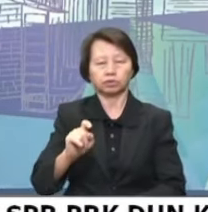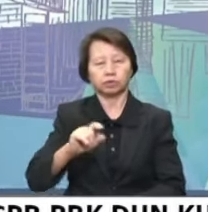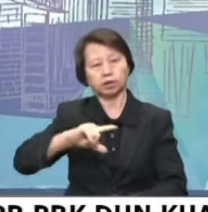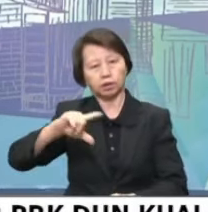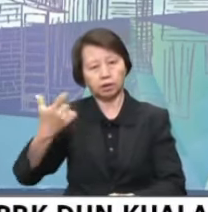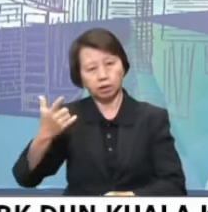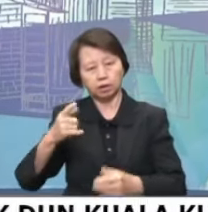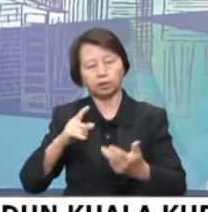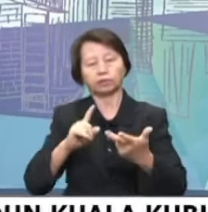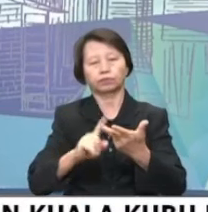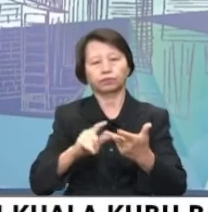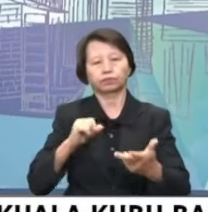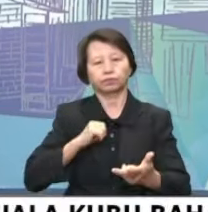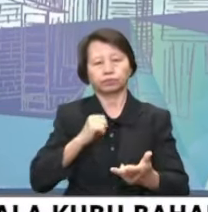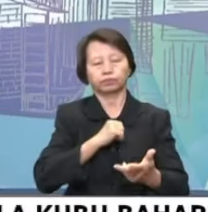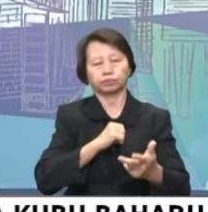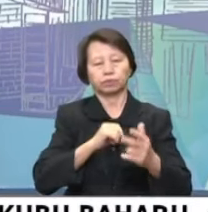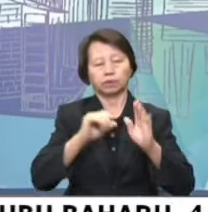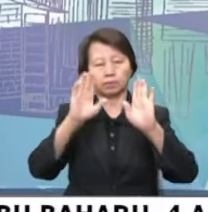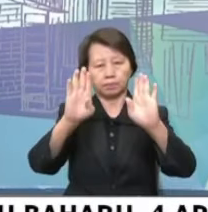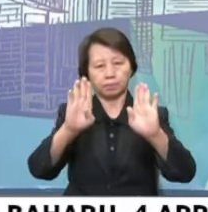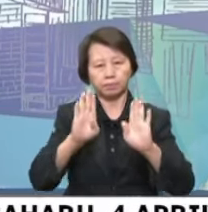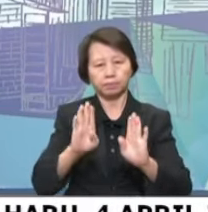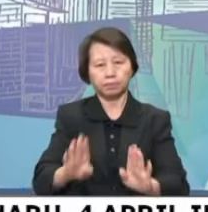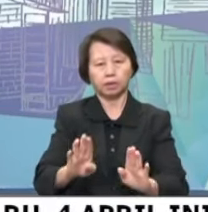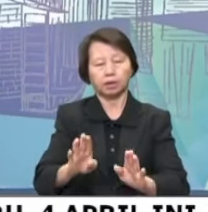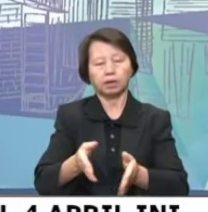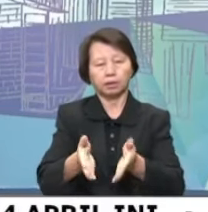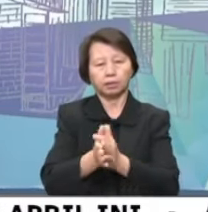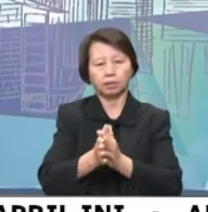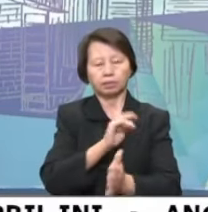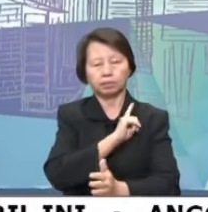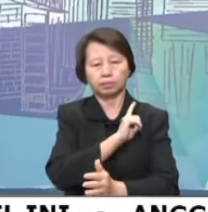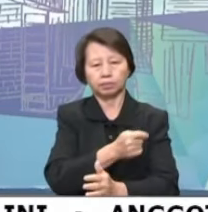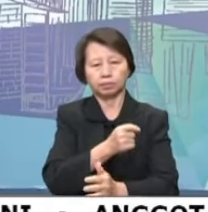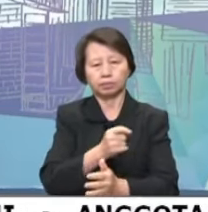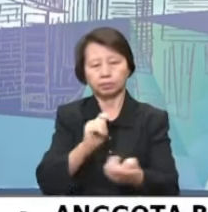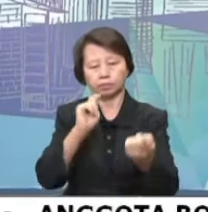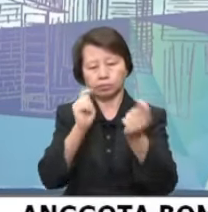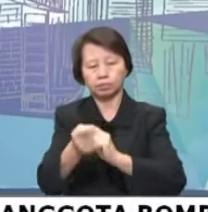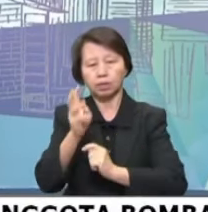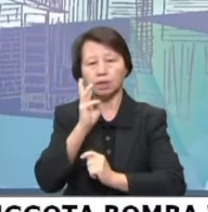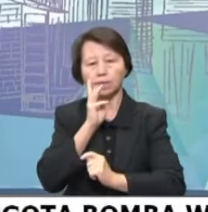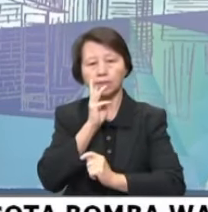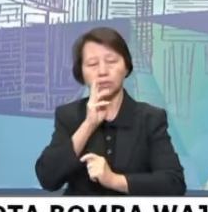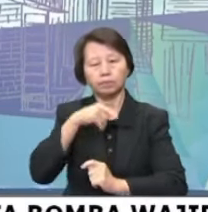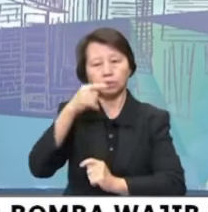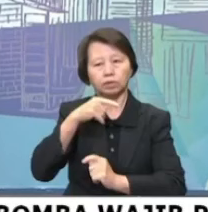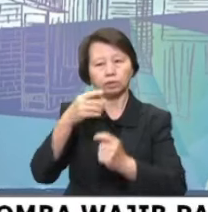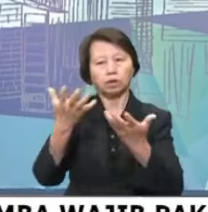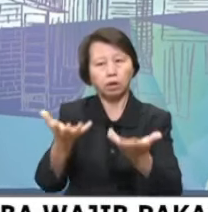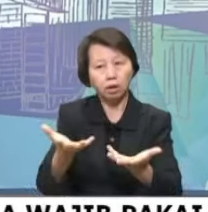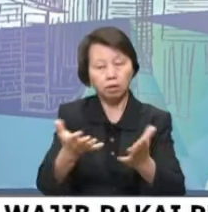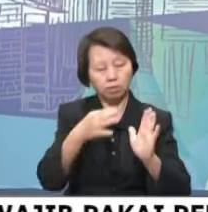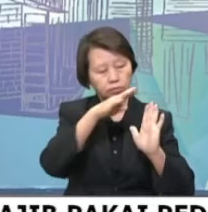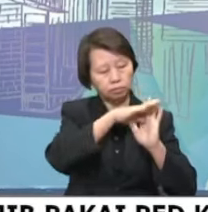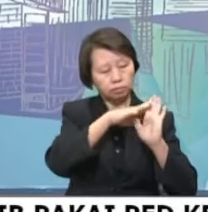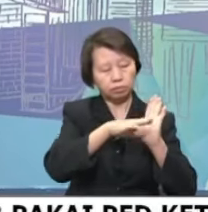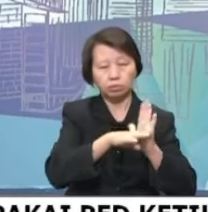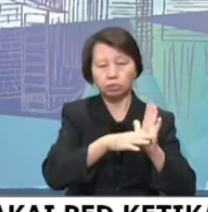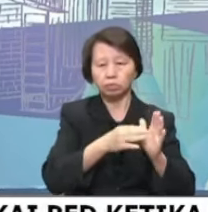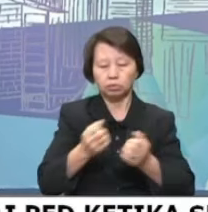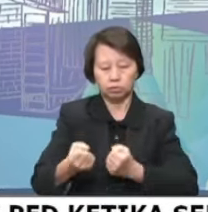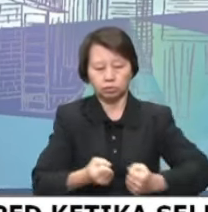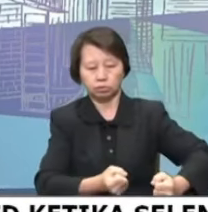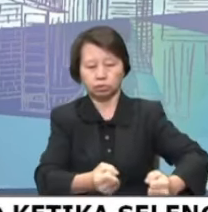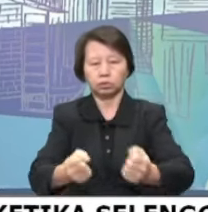dibangkitkan juga oleh Ahli Parlimen Bangi yang meminta Menteri Peralihan Tenaga dan Transformasi Air menyatakan senarai inventory